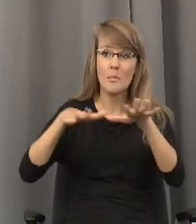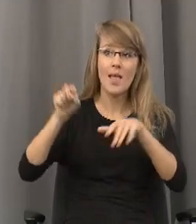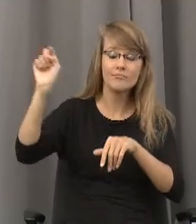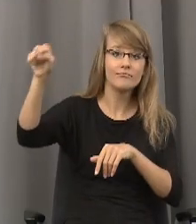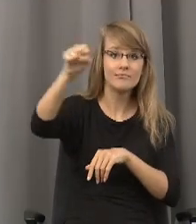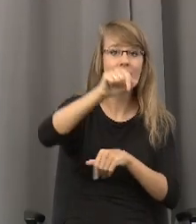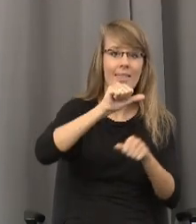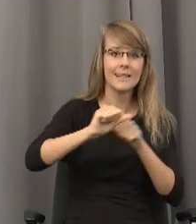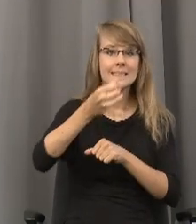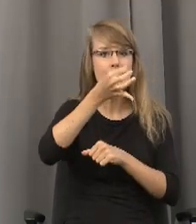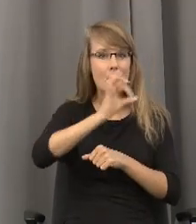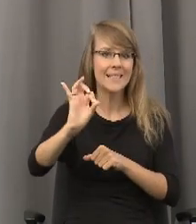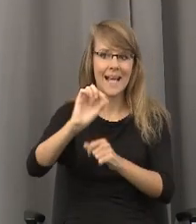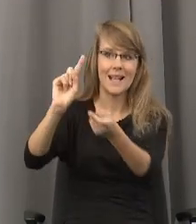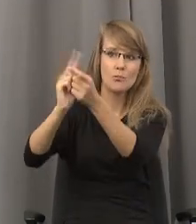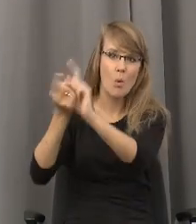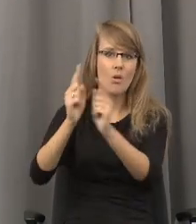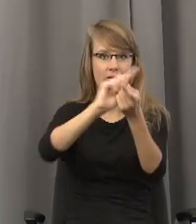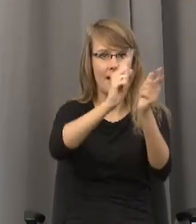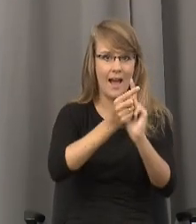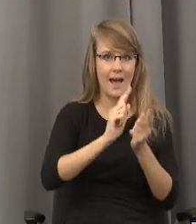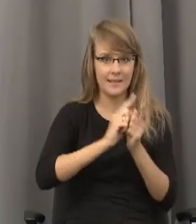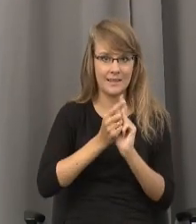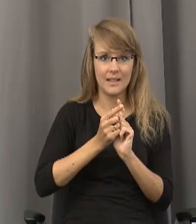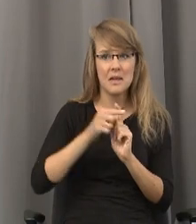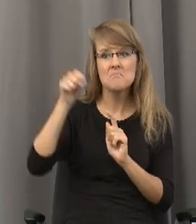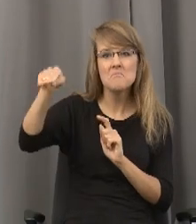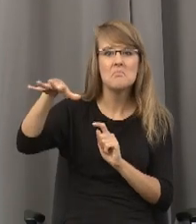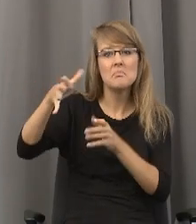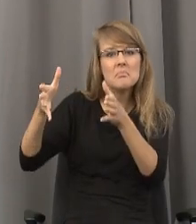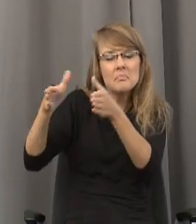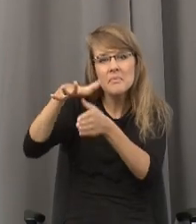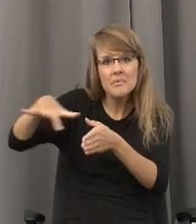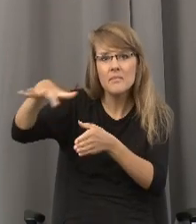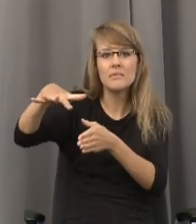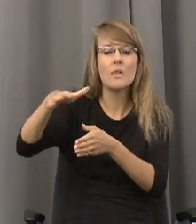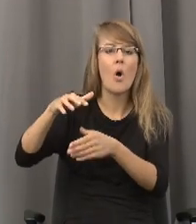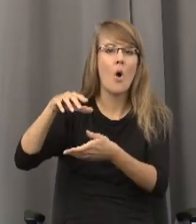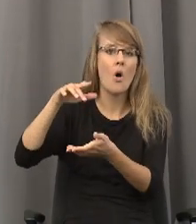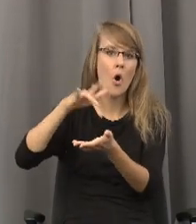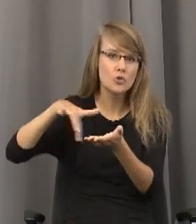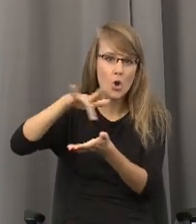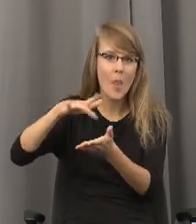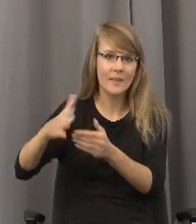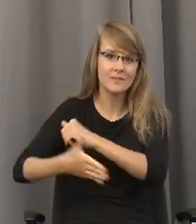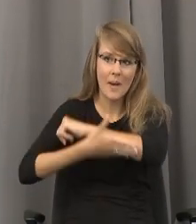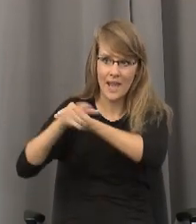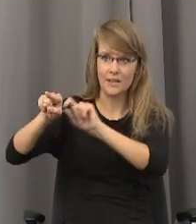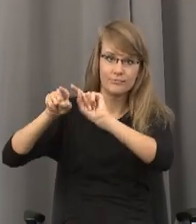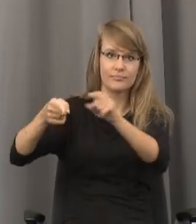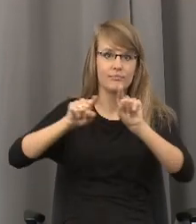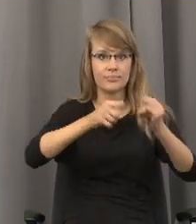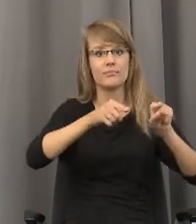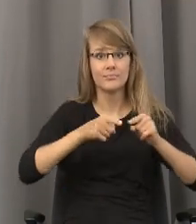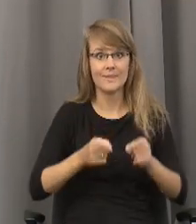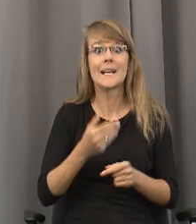temu poświęcone, zorganizowane przez lokalnych działaczy, aktywistów, ośrodki wsparcia. Tak i dzięki temu jesteśmy w